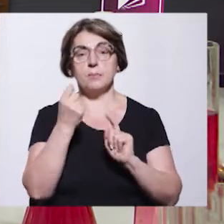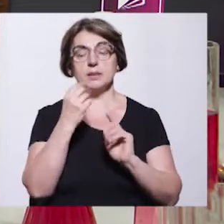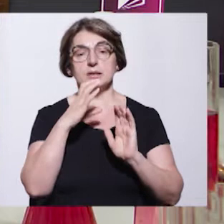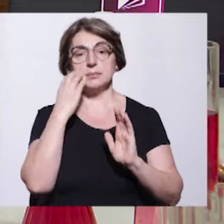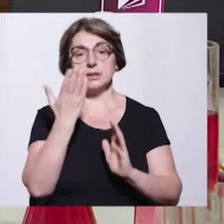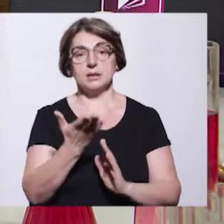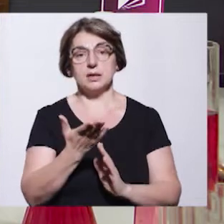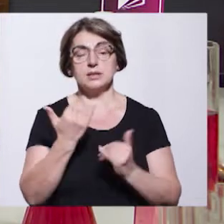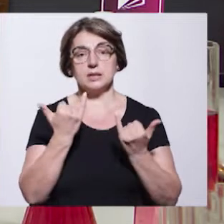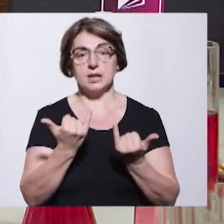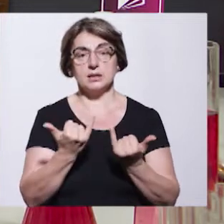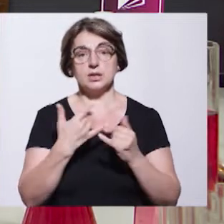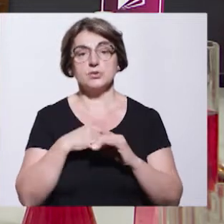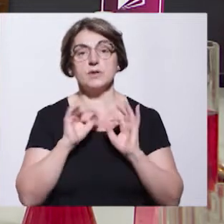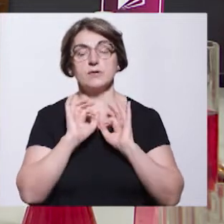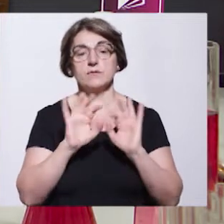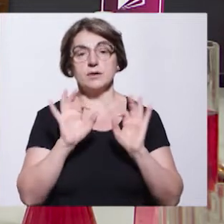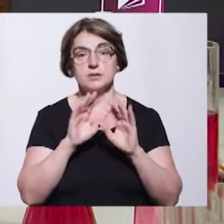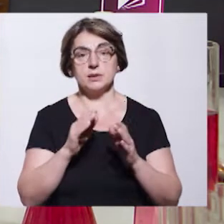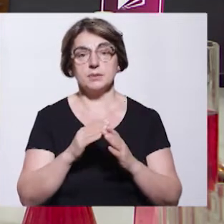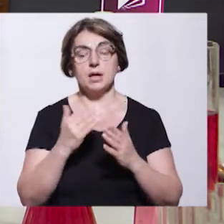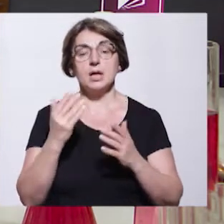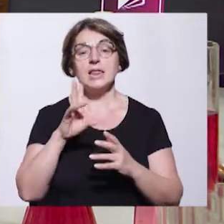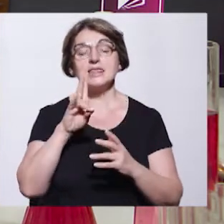მე-11 კლასში. დღეიდან ჩვენ ვიწყებთ